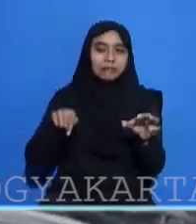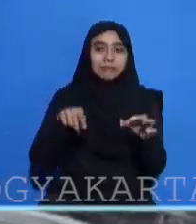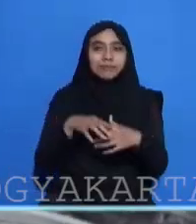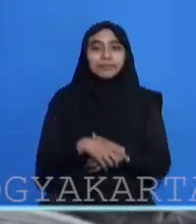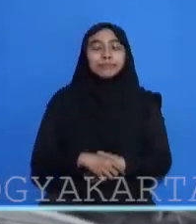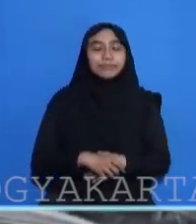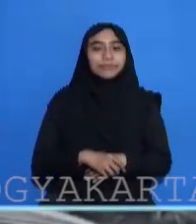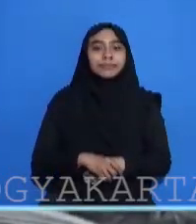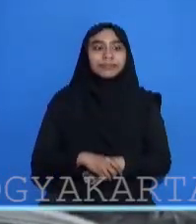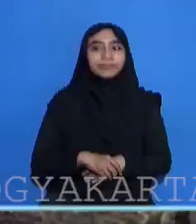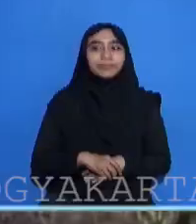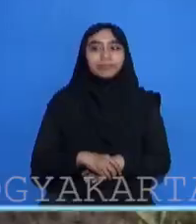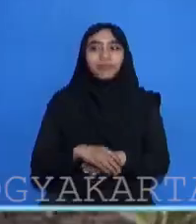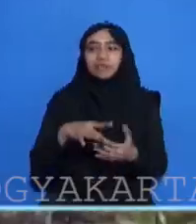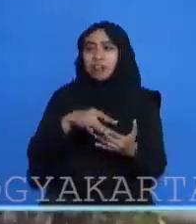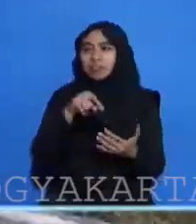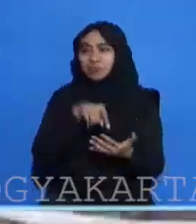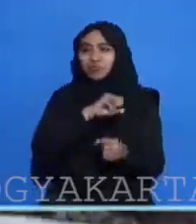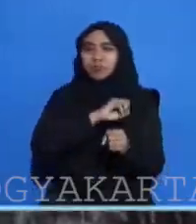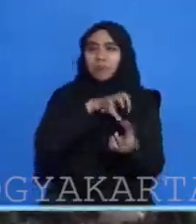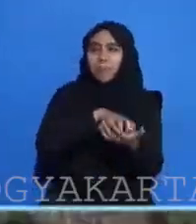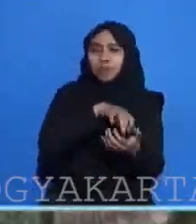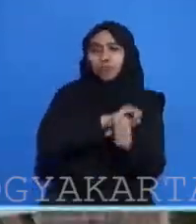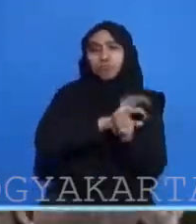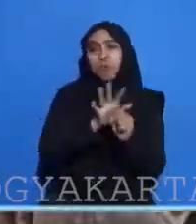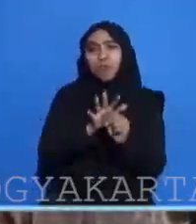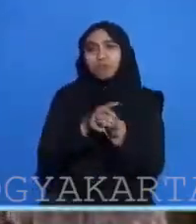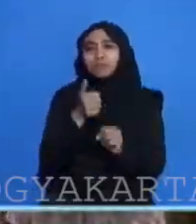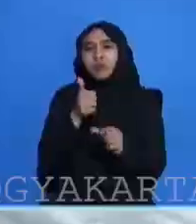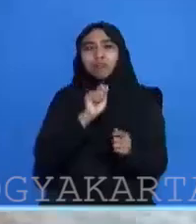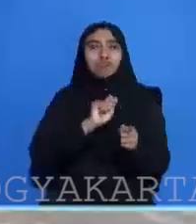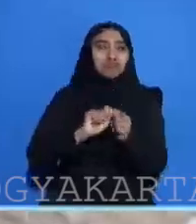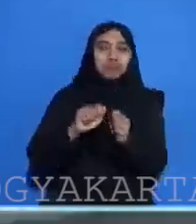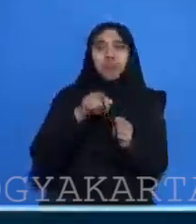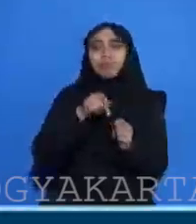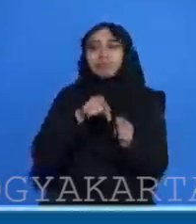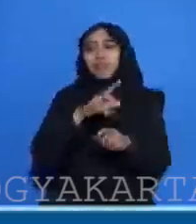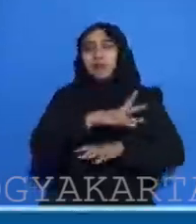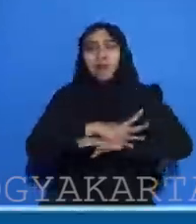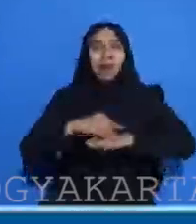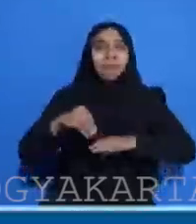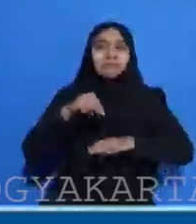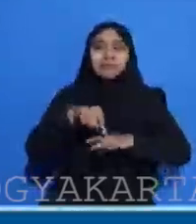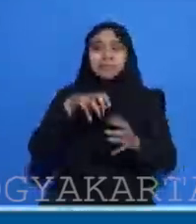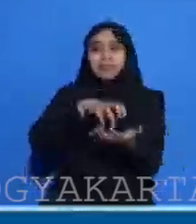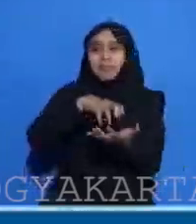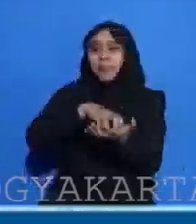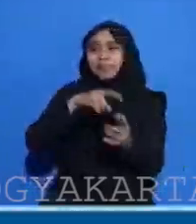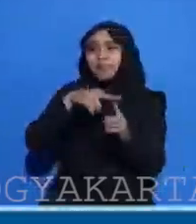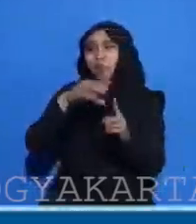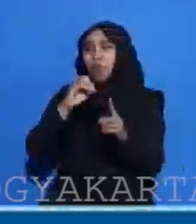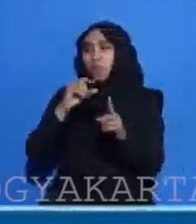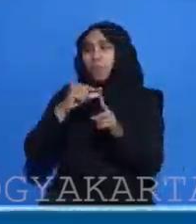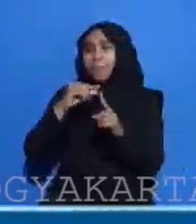salah satu kerajinan serat alam Inggih meniko ing Dusun Topas Kelurahan tanjungharjo